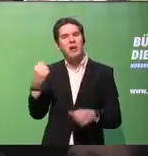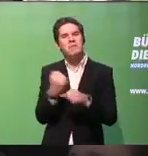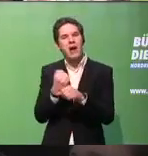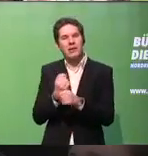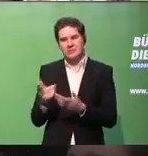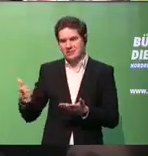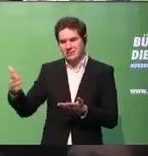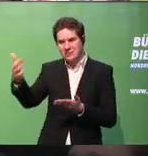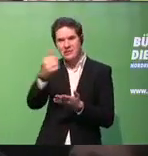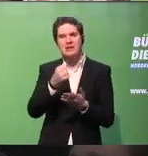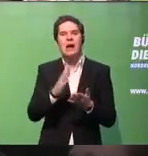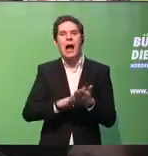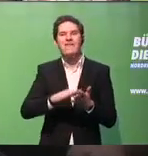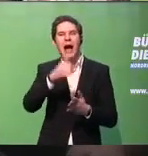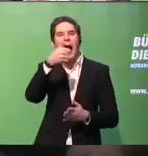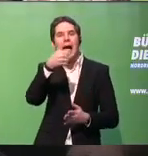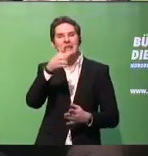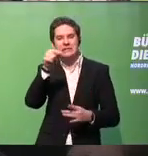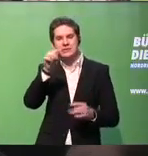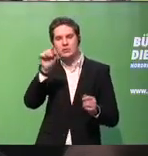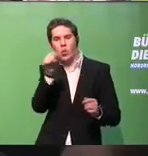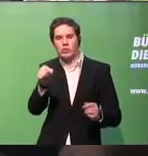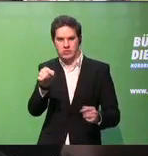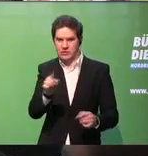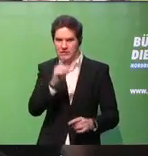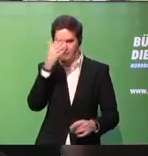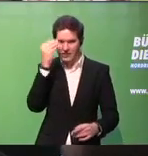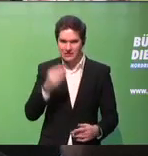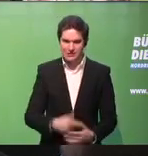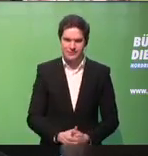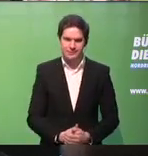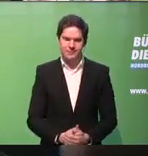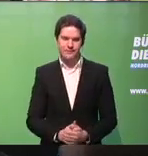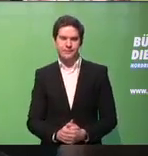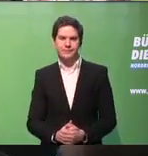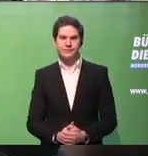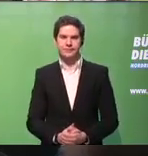Stimmkarte die 1 abzukreuzen. Dankeschön.